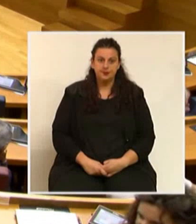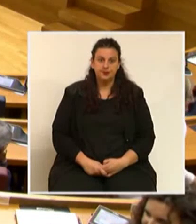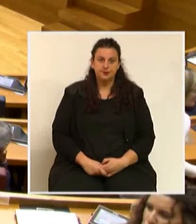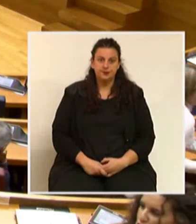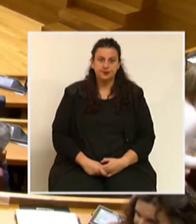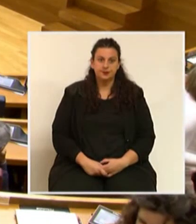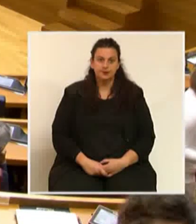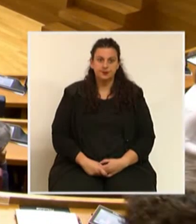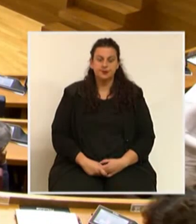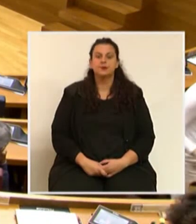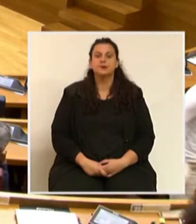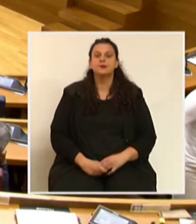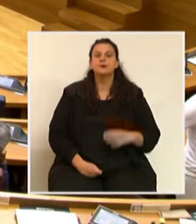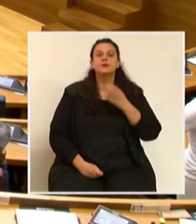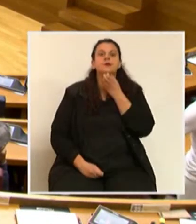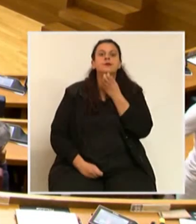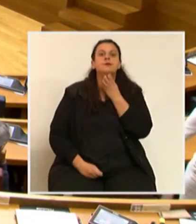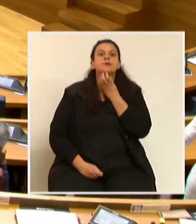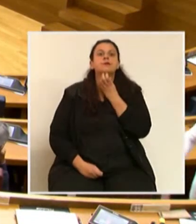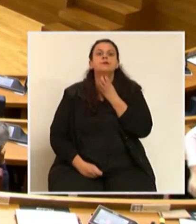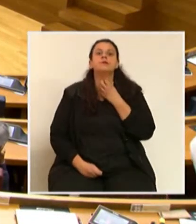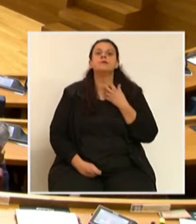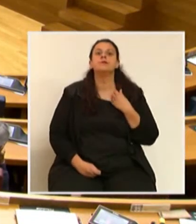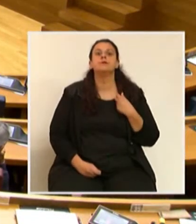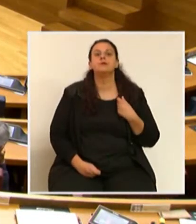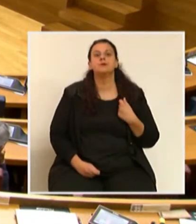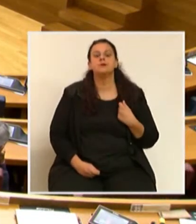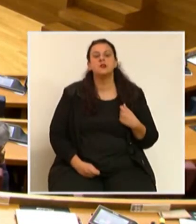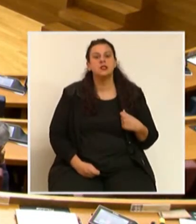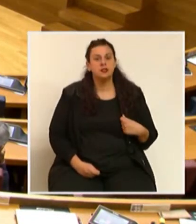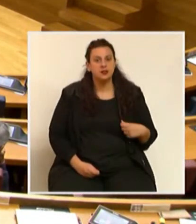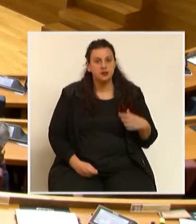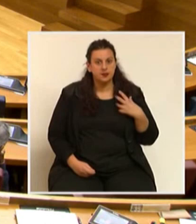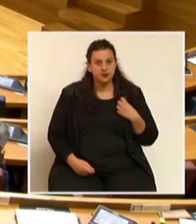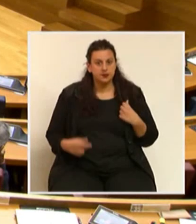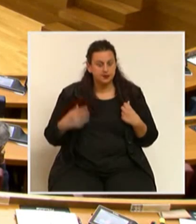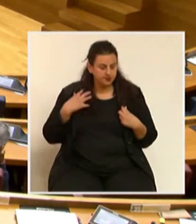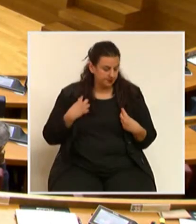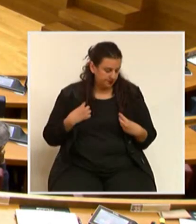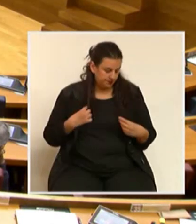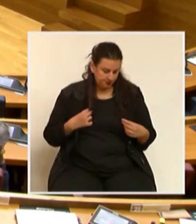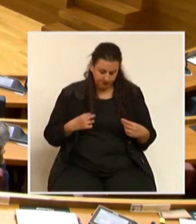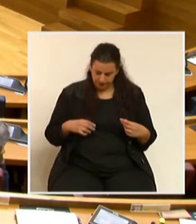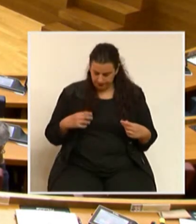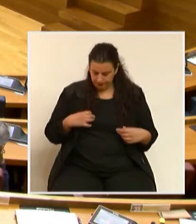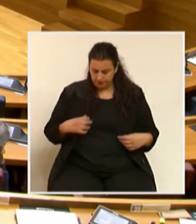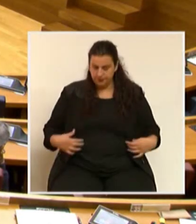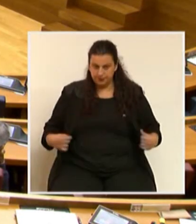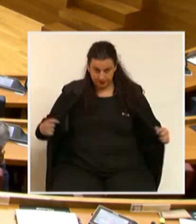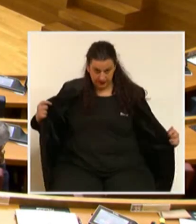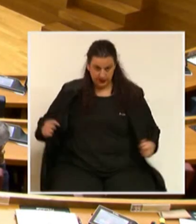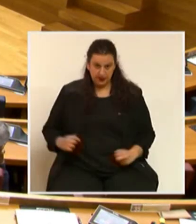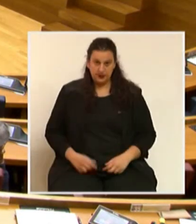no és un govern uniforme. No? El que es tracta sempre és, jo crec, de la posició, lo venim veient tant a nivell